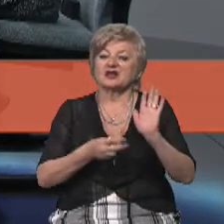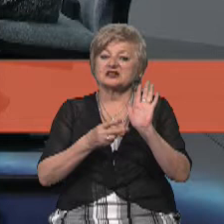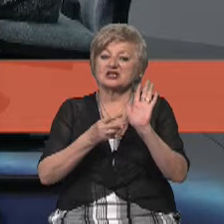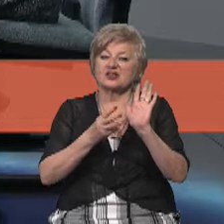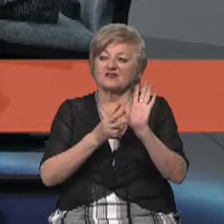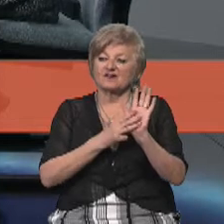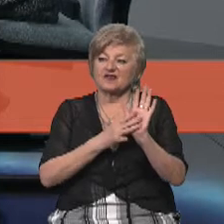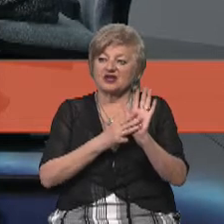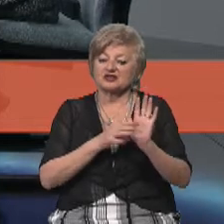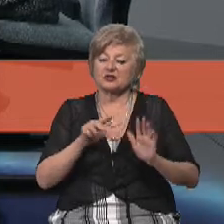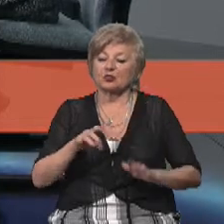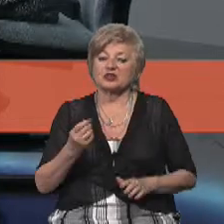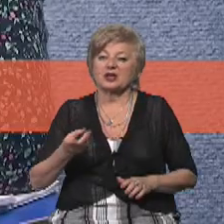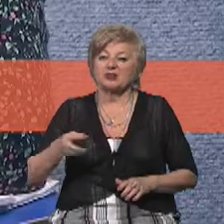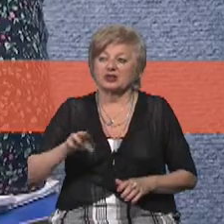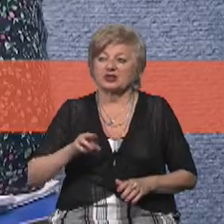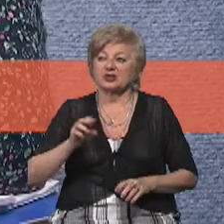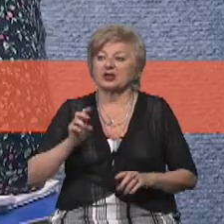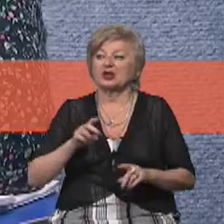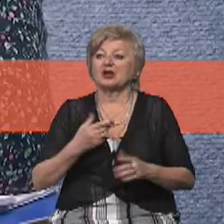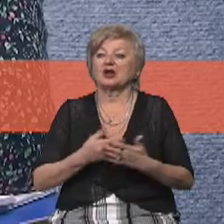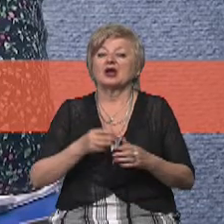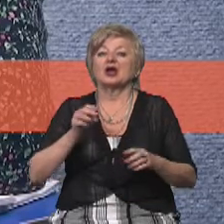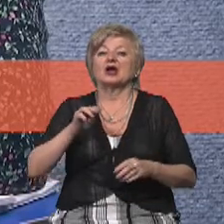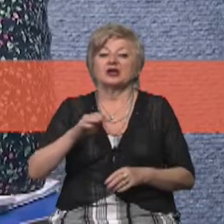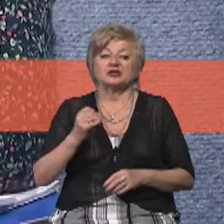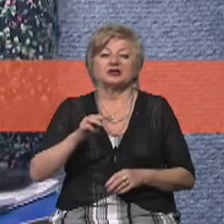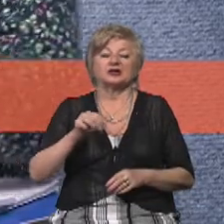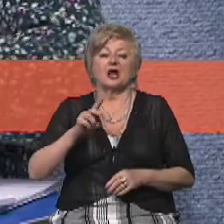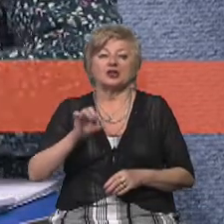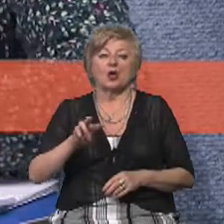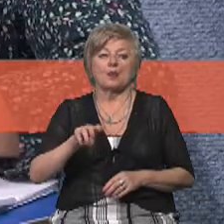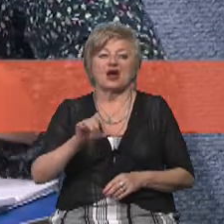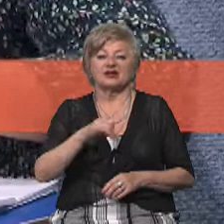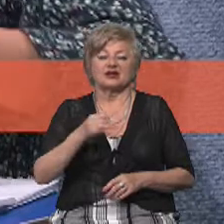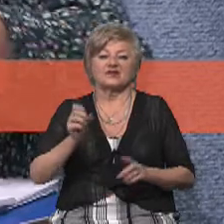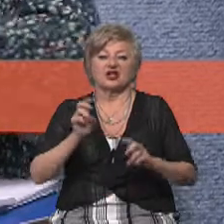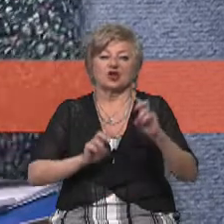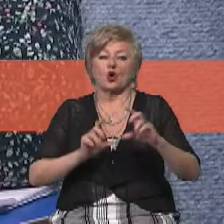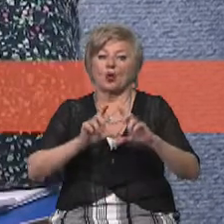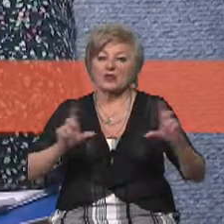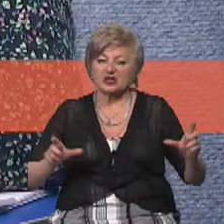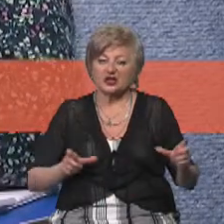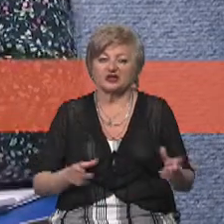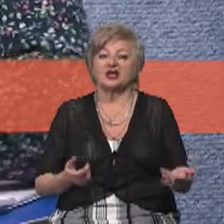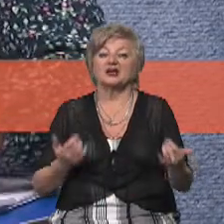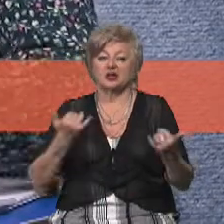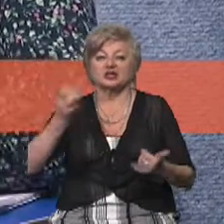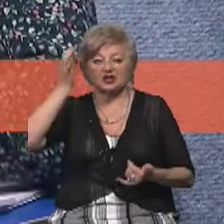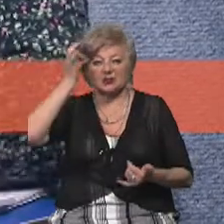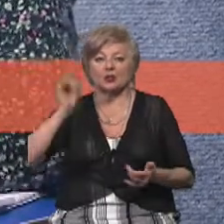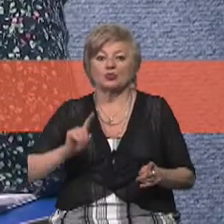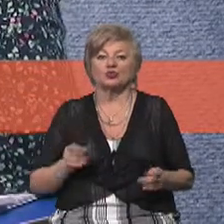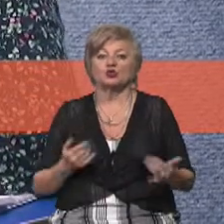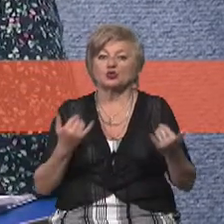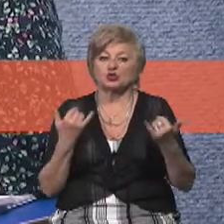28 липня на Запорізькому титано-магнієвому комбінаті. Давайте нагадаємо ці події, бо сьогодні мала відбутися